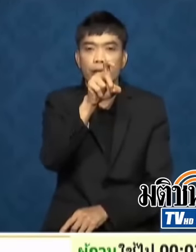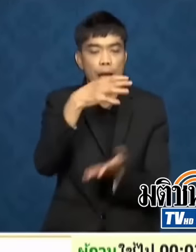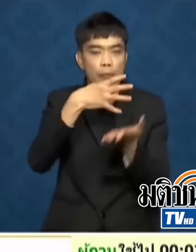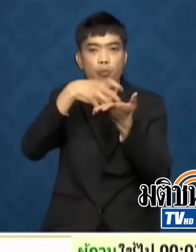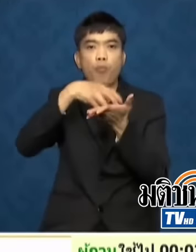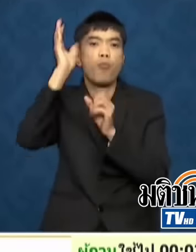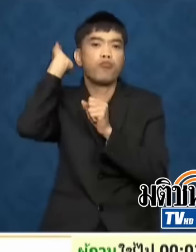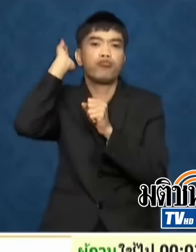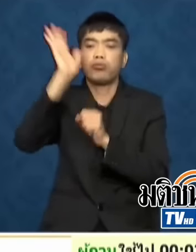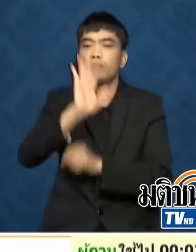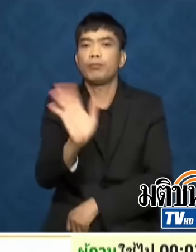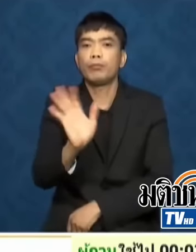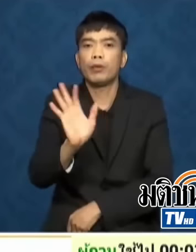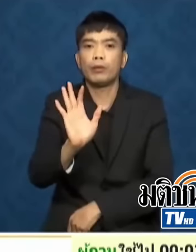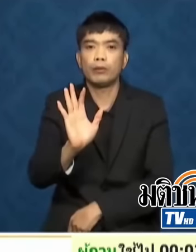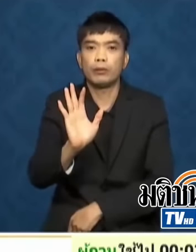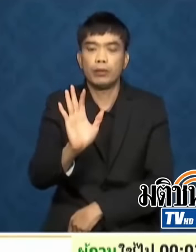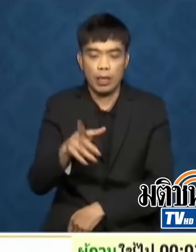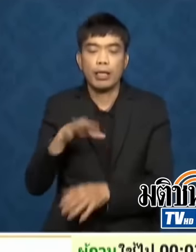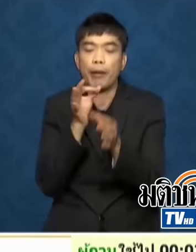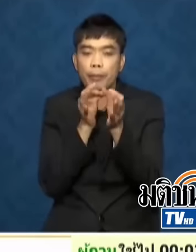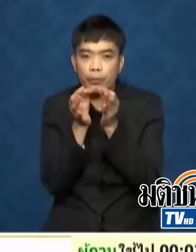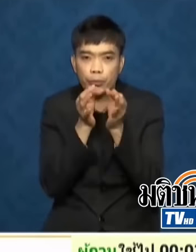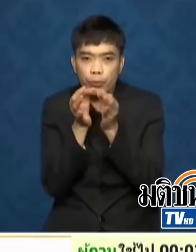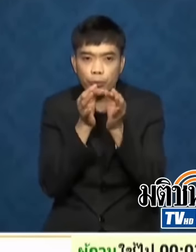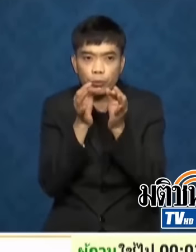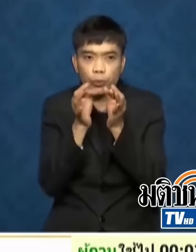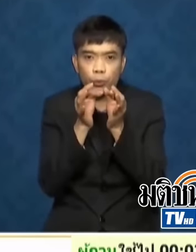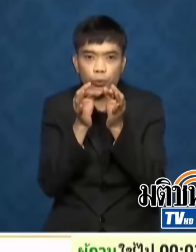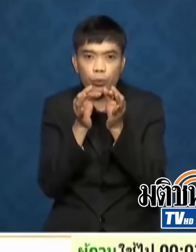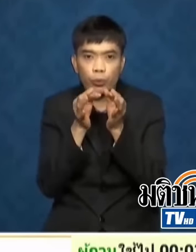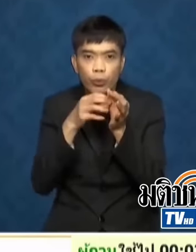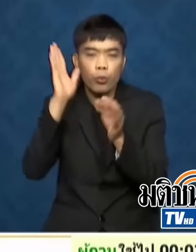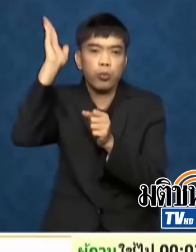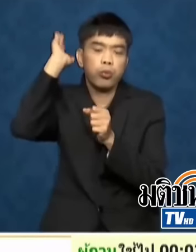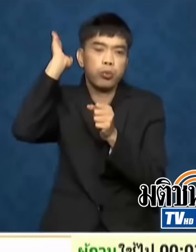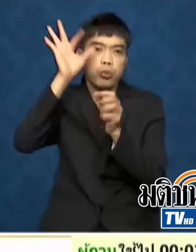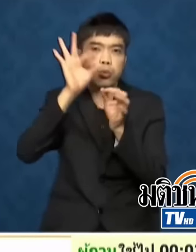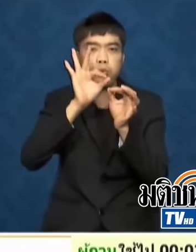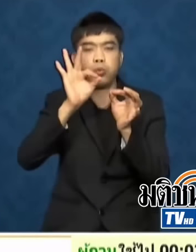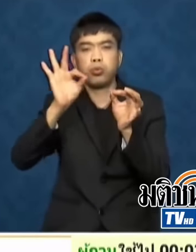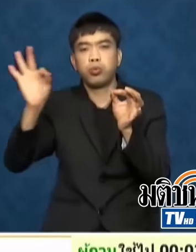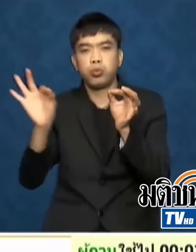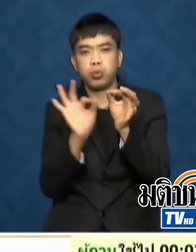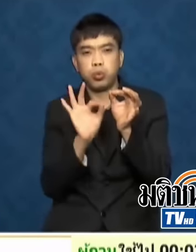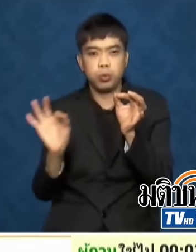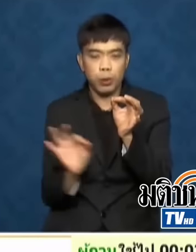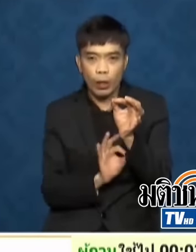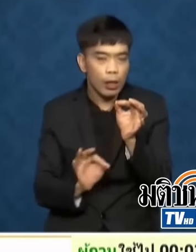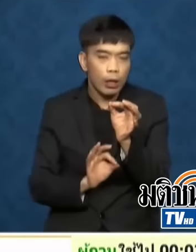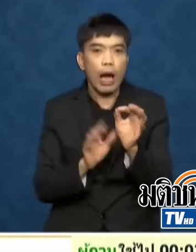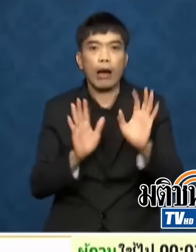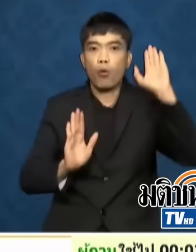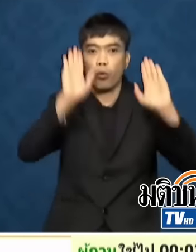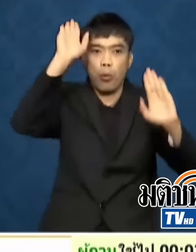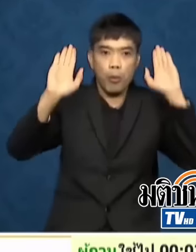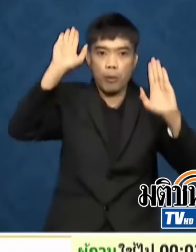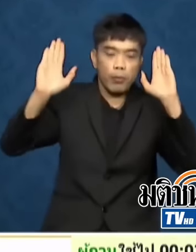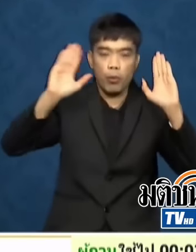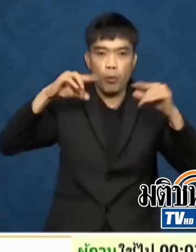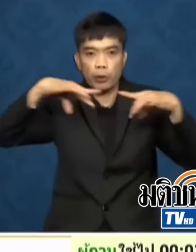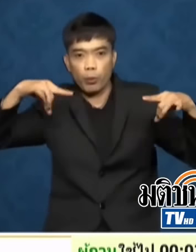ธิบายได้นิดหนึ่งแต่ถ้าเพื่อท่านอธิบายไปก็จะเกิดการประท้วงอย่างนี้เพราะว่าในข้อบังคับบอกว่